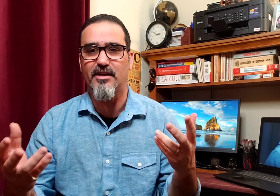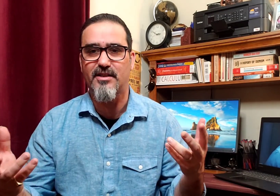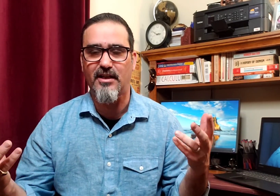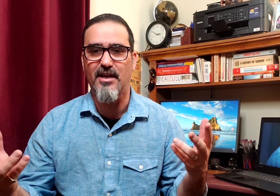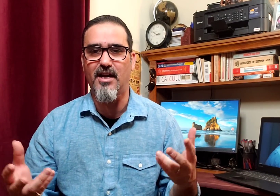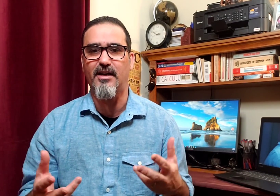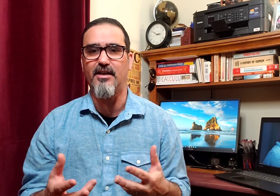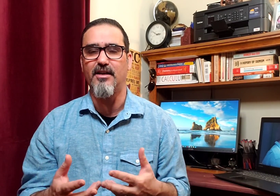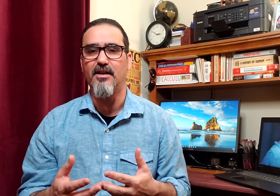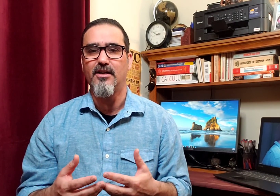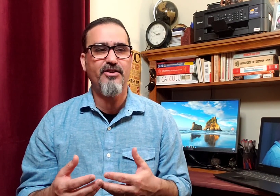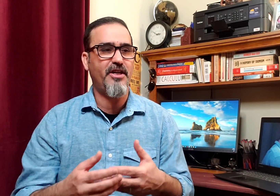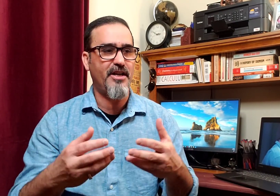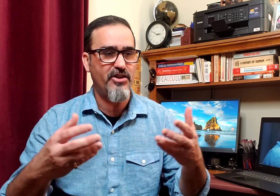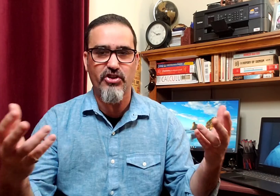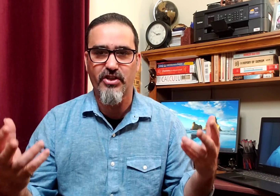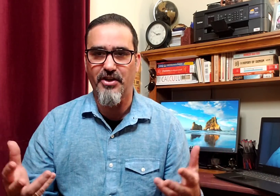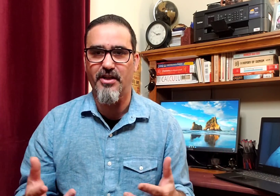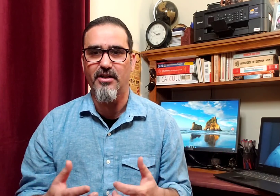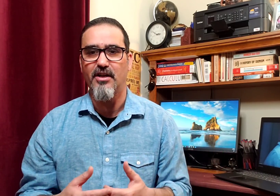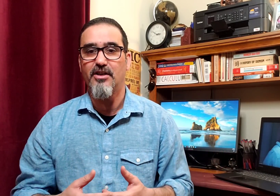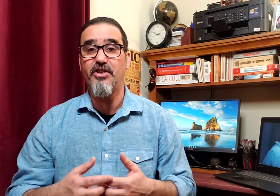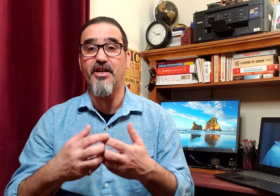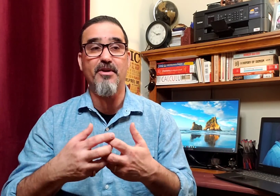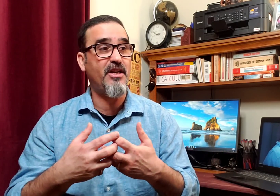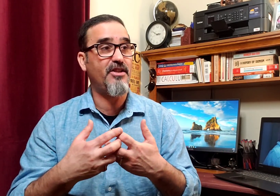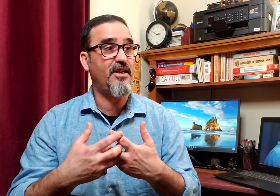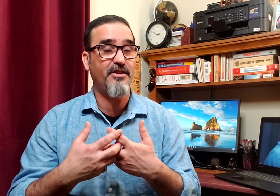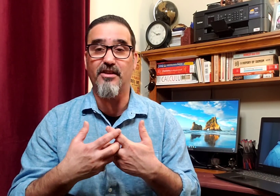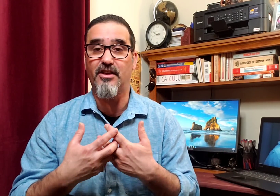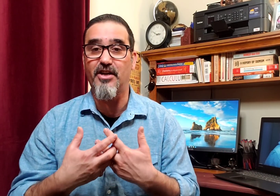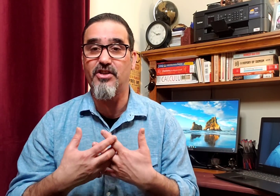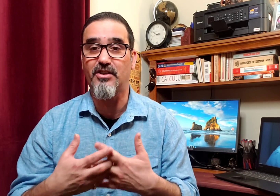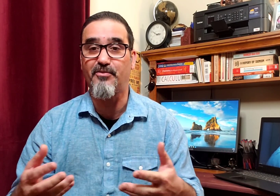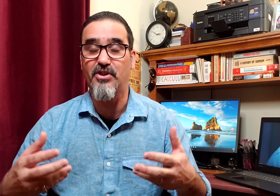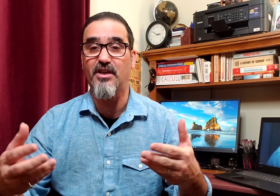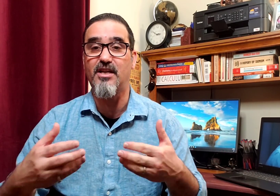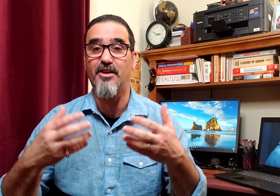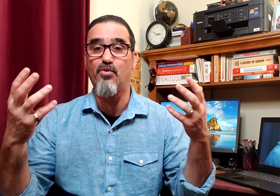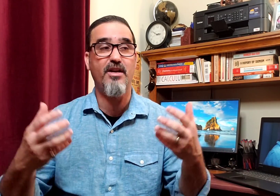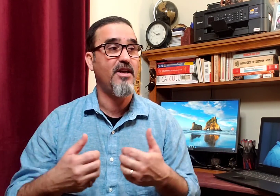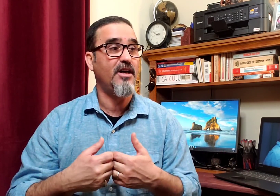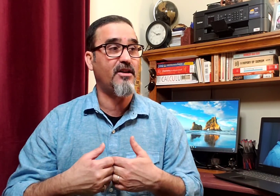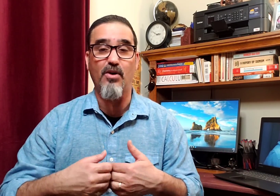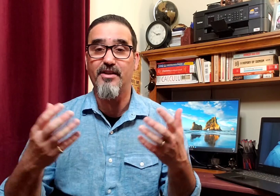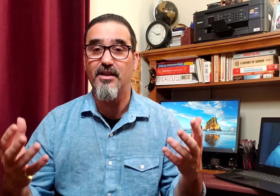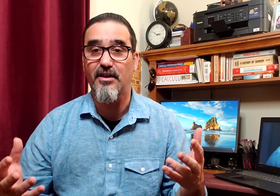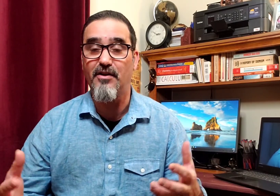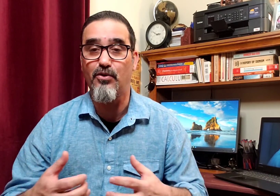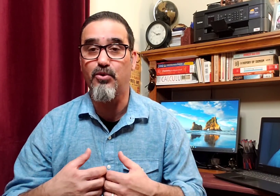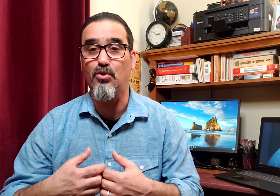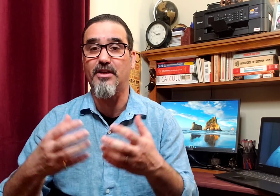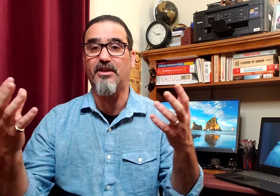تواقي الاستقلال الحقيقي. الذكرى ديال جيش التحرير، الذكرى مثلا ديال عندنا الذكرى يجي يخطب في الذكرى ديال انوال الروعه